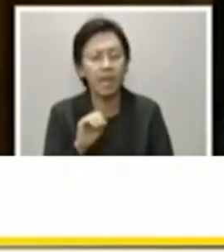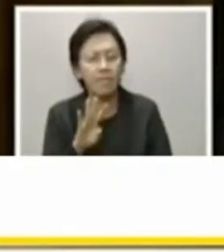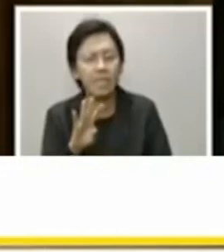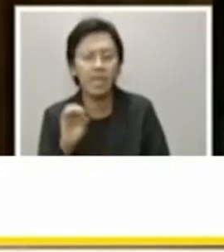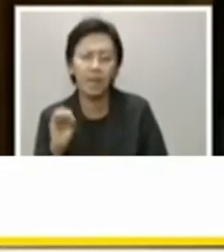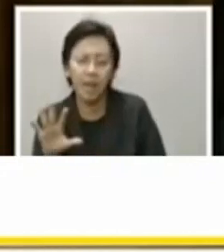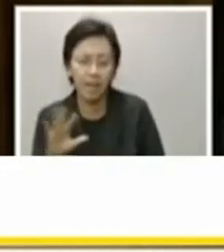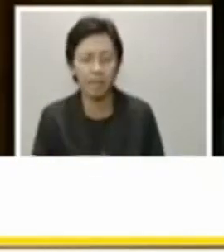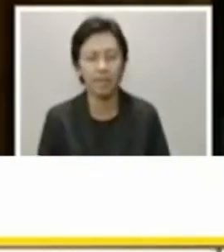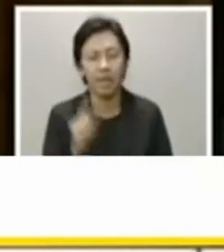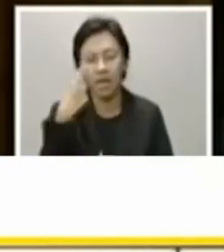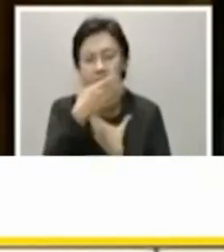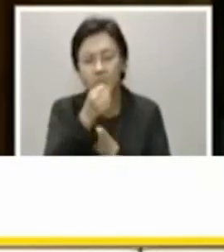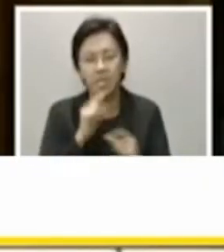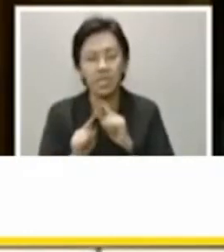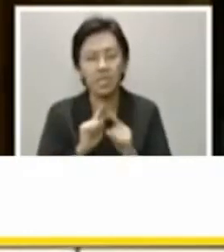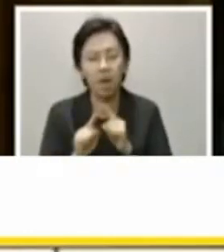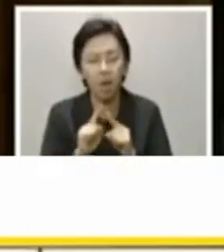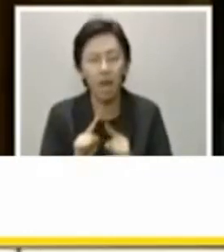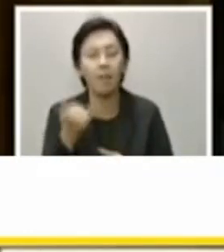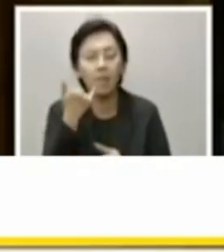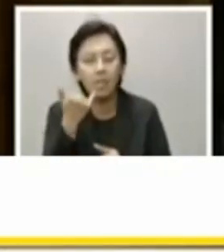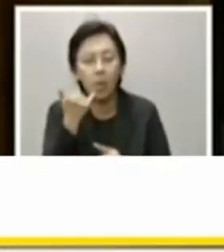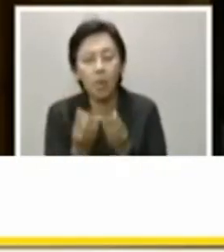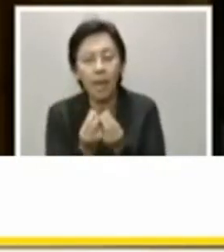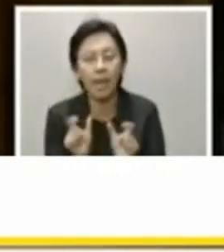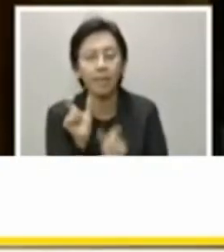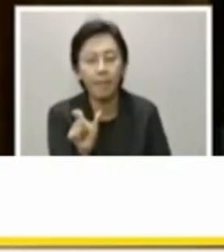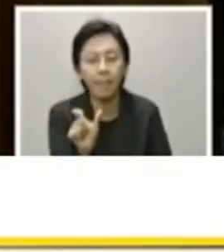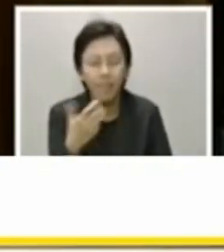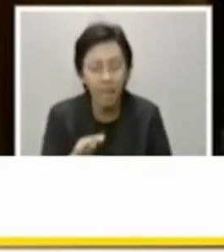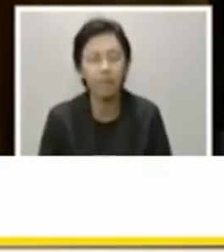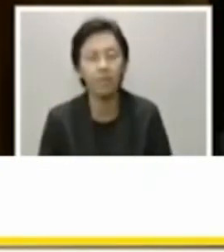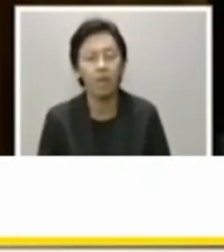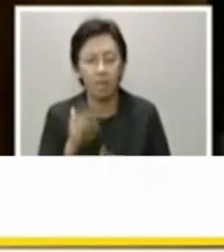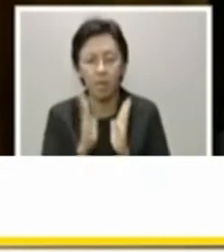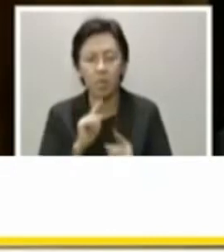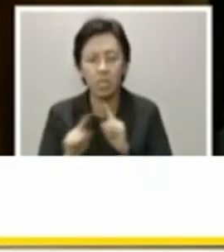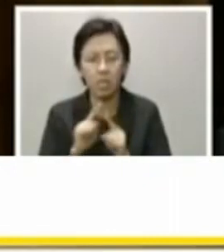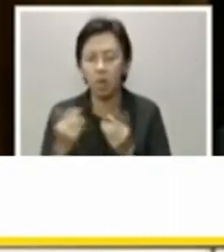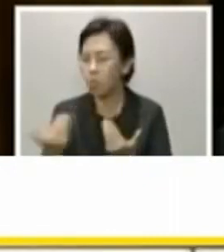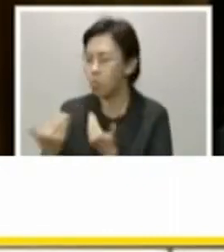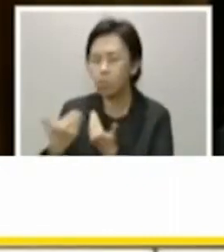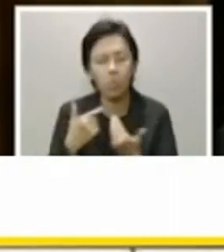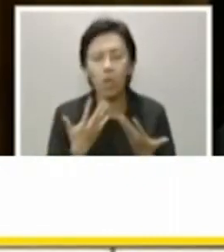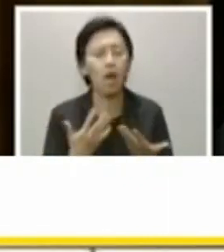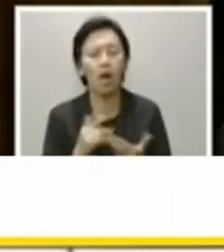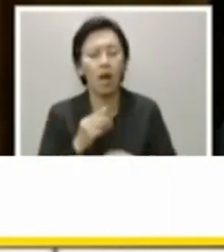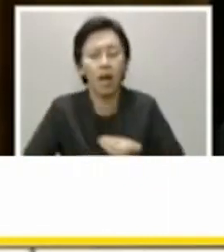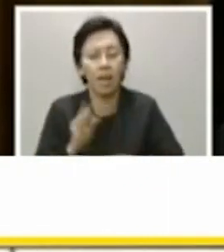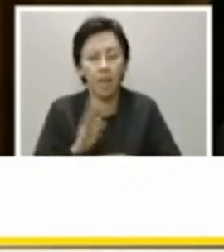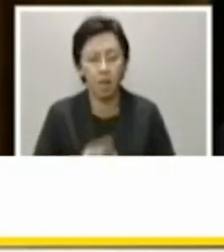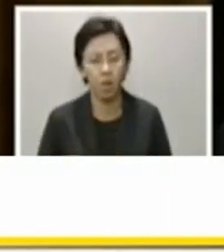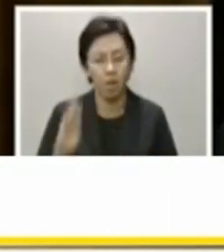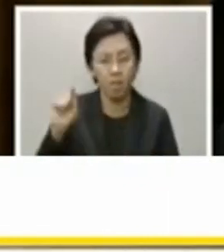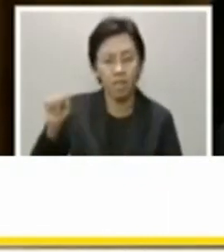ปที่หน้าถ้าใครสนใจก็ติดต่อให้เบอร์โทรศัพท์ไปอะไรไปเขามีการติดต่อมาโดยตลอดมีตั้งหลายเจ้านะเขาก็ไม่ได้ขายนะจนท้ายสุดก็มีบริษัทนี้